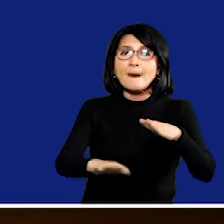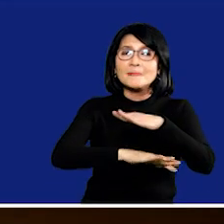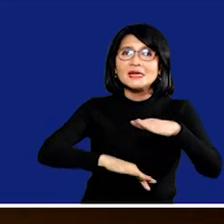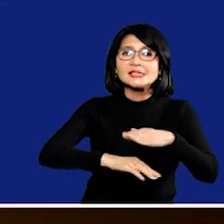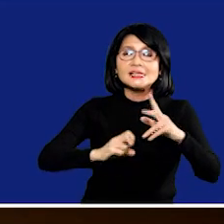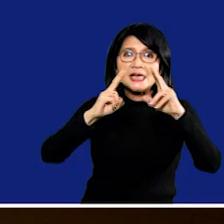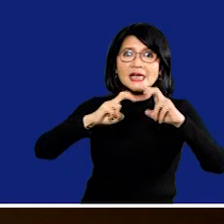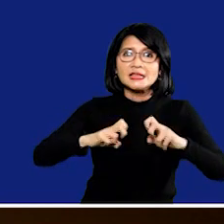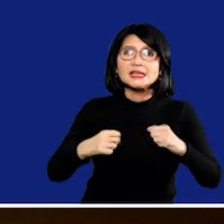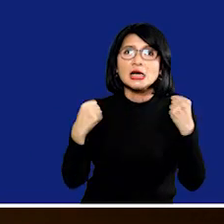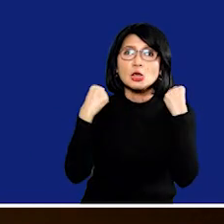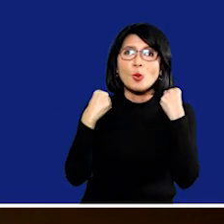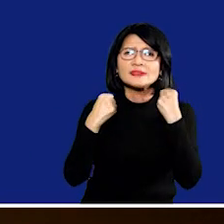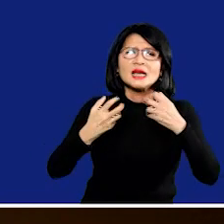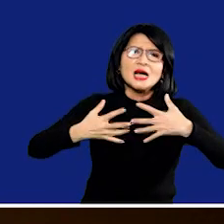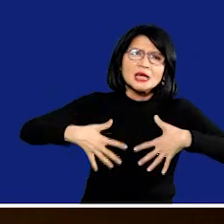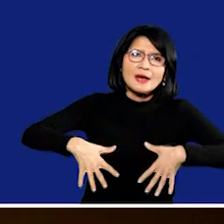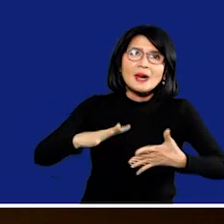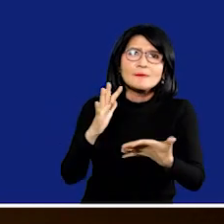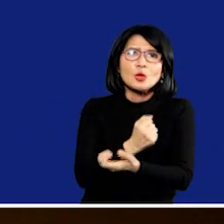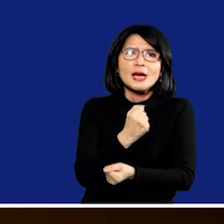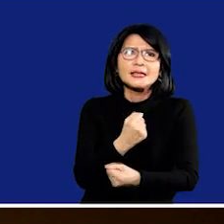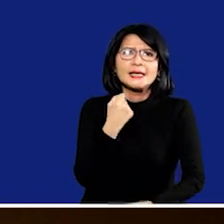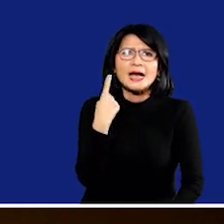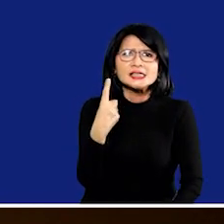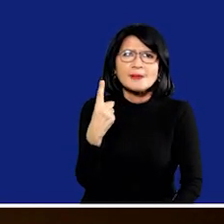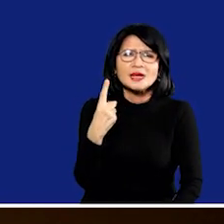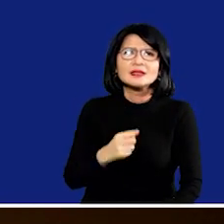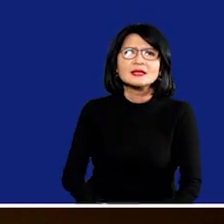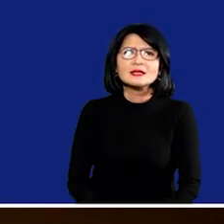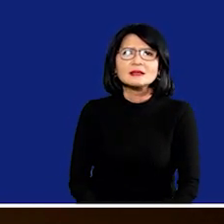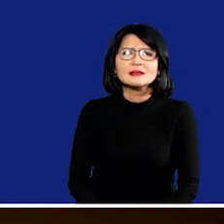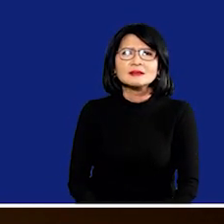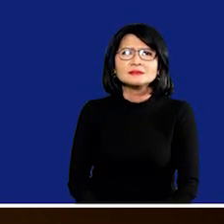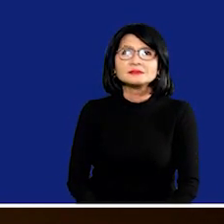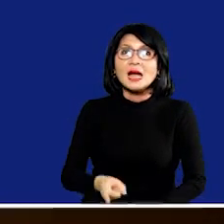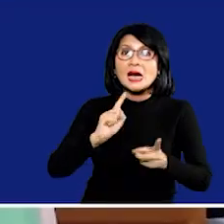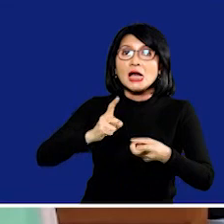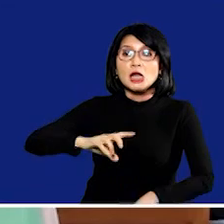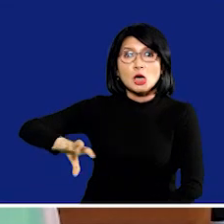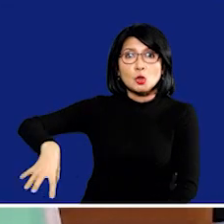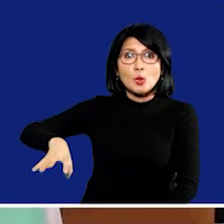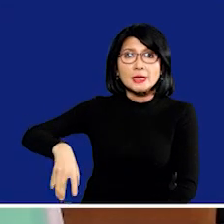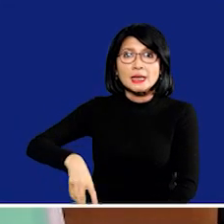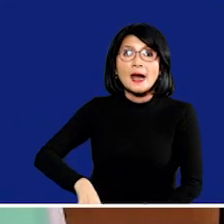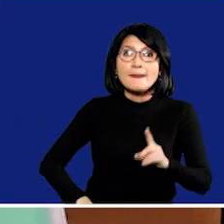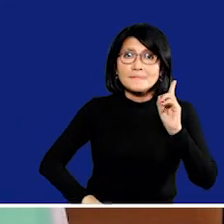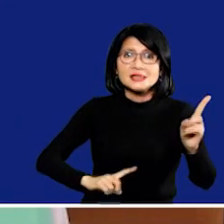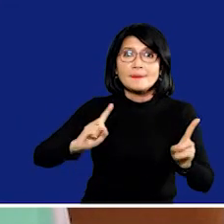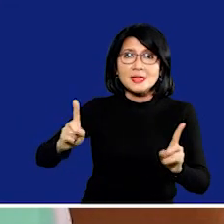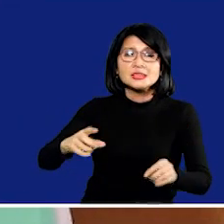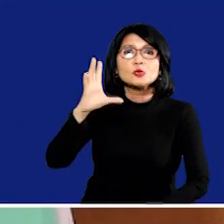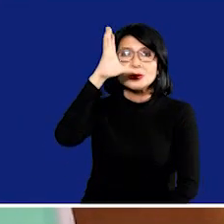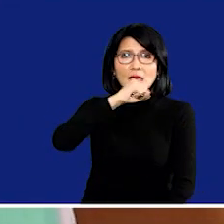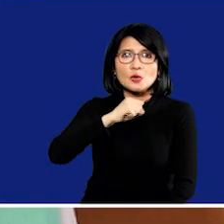Berbasis dari analisa kekuatan, kelemahan, peluang, dan ancaman. Ini kalau keluarga masing-masing tahu ya,